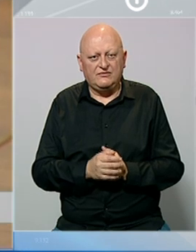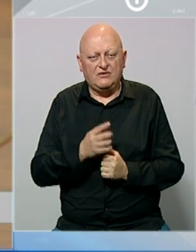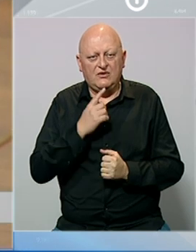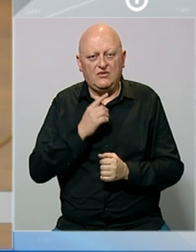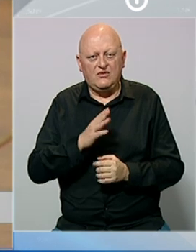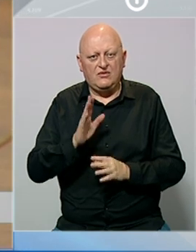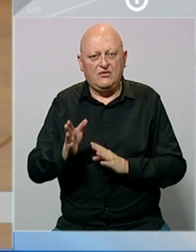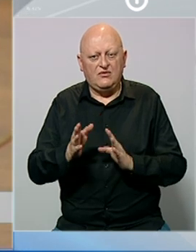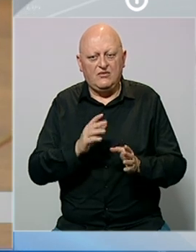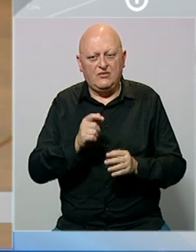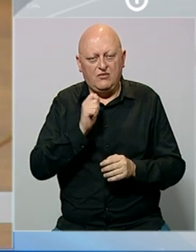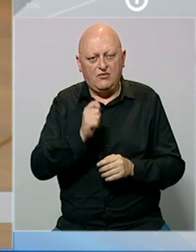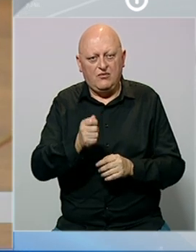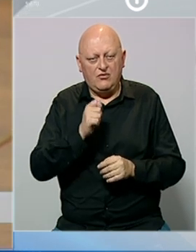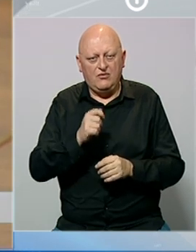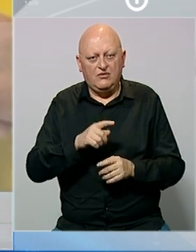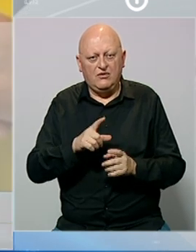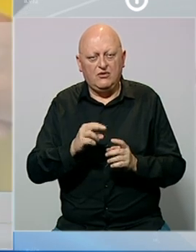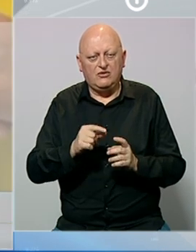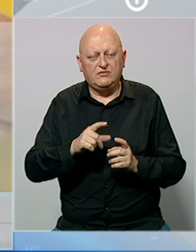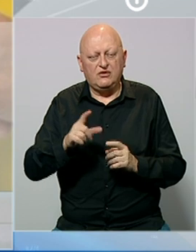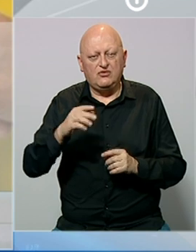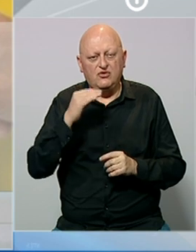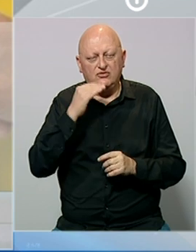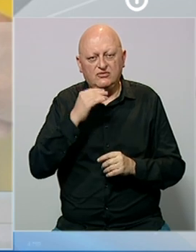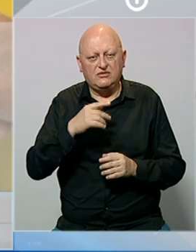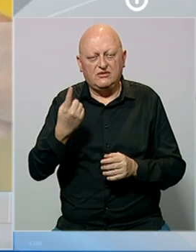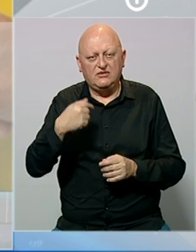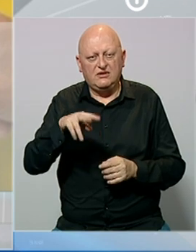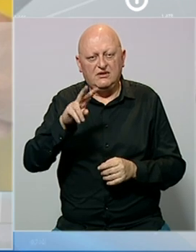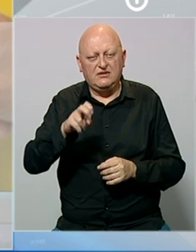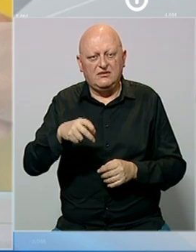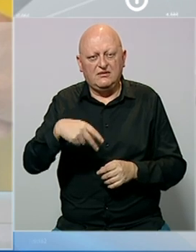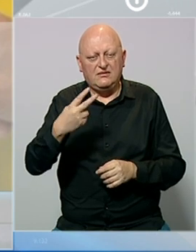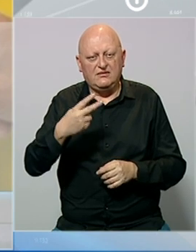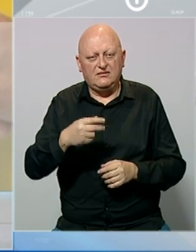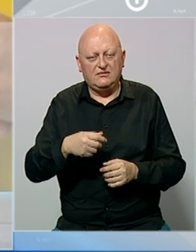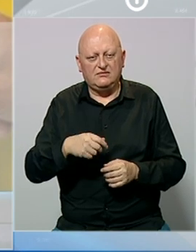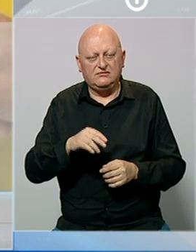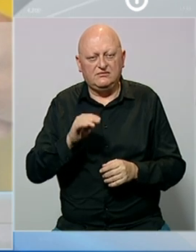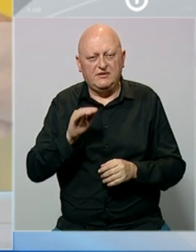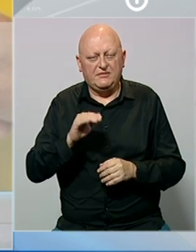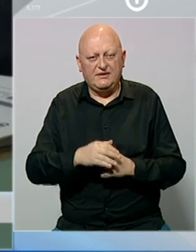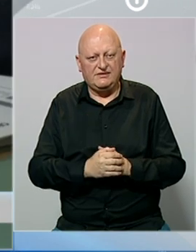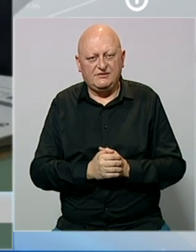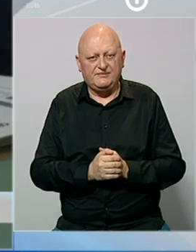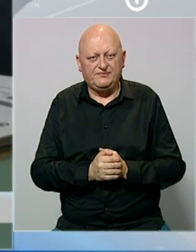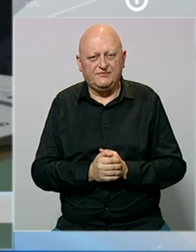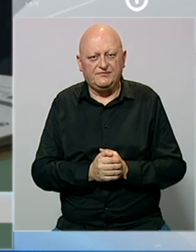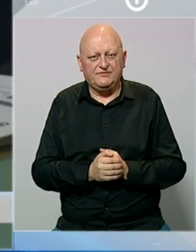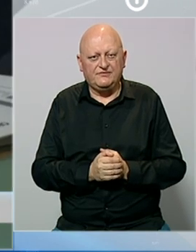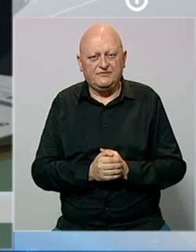Koalicija pod lupom u razdoblju od srpnja do rujna zabilježila 1202 izborne nepravilnosti.